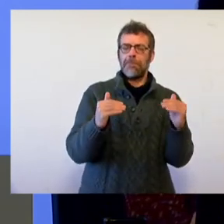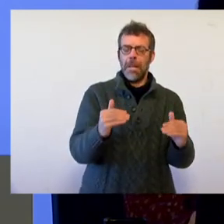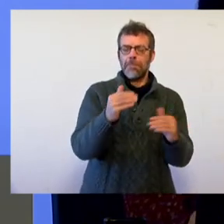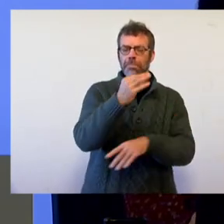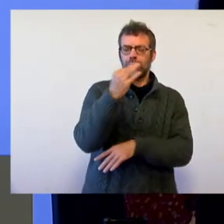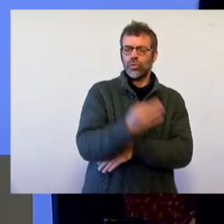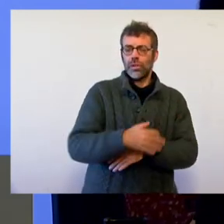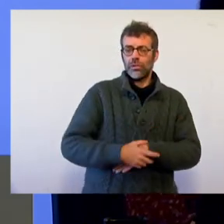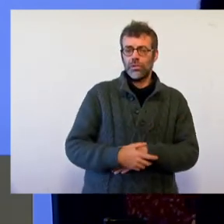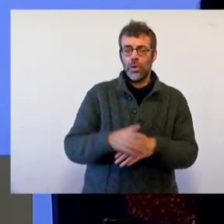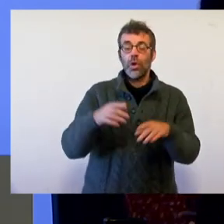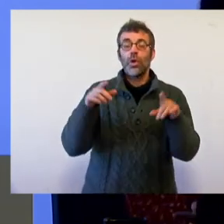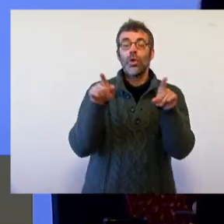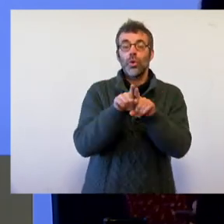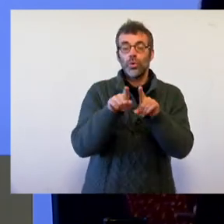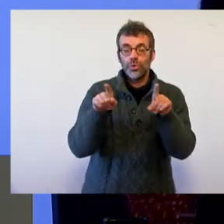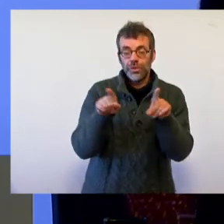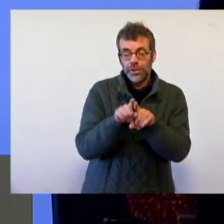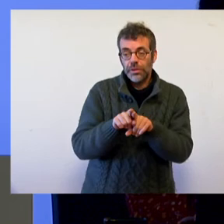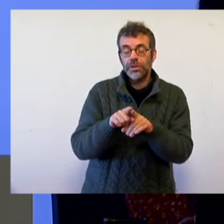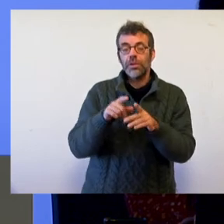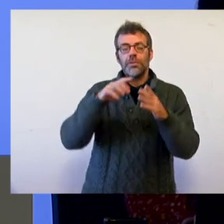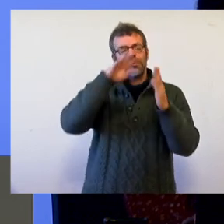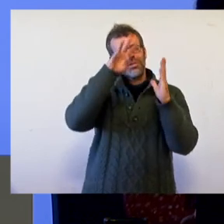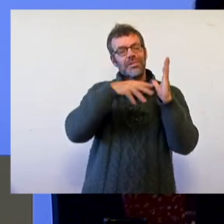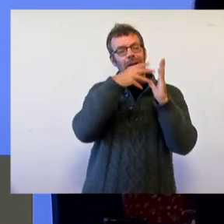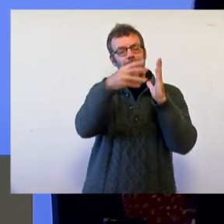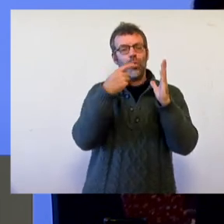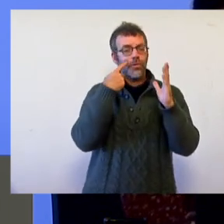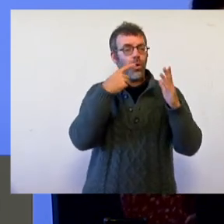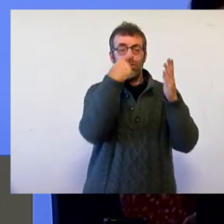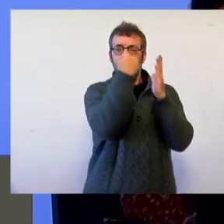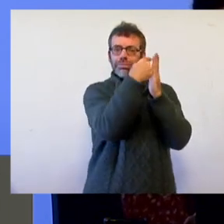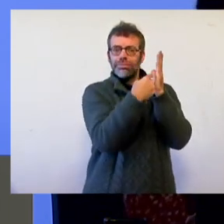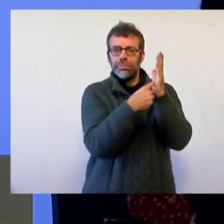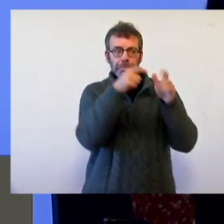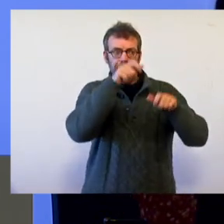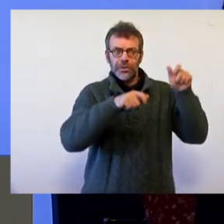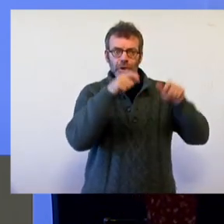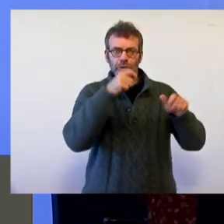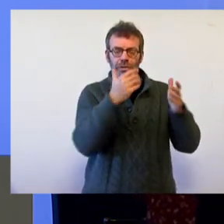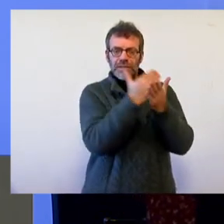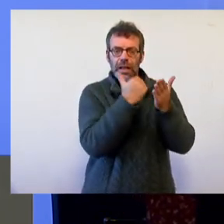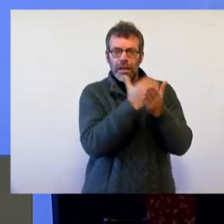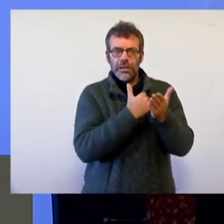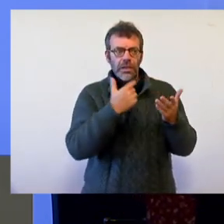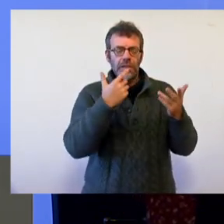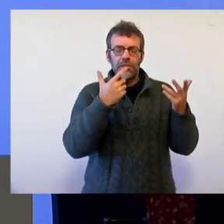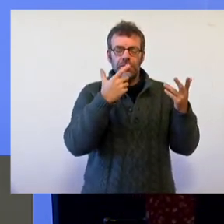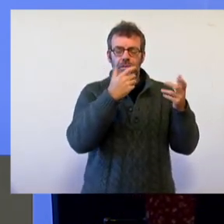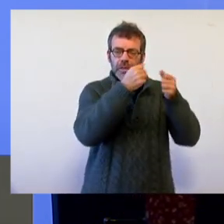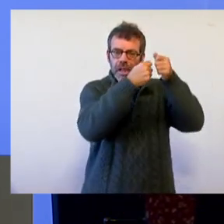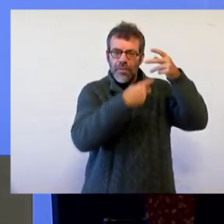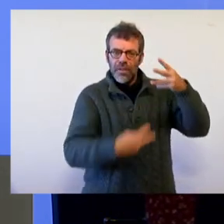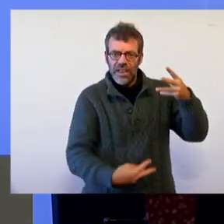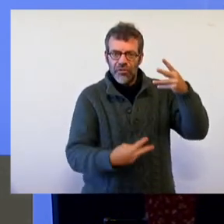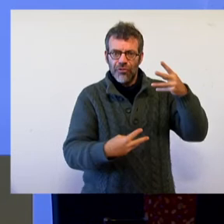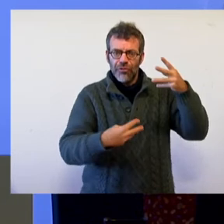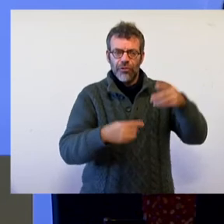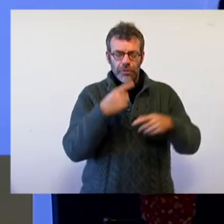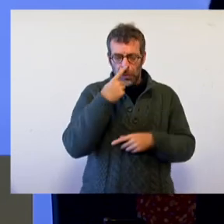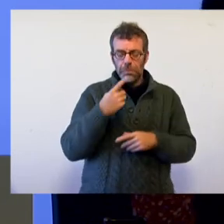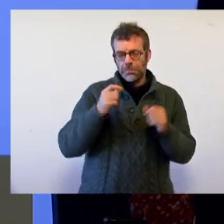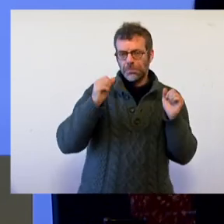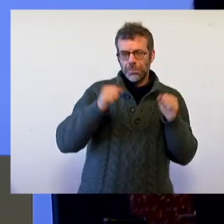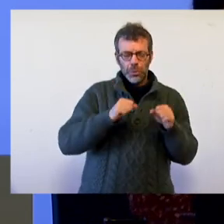les tableaux des effectifs ont contribué à déprécariser certaines situations depuis très longtemps. L'effort pourrait être encore plus